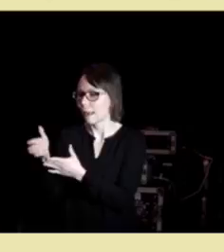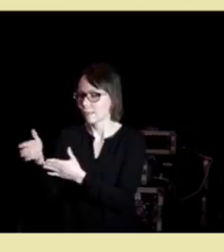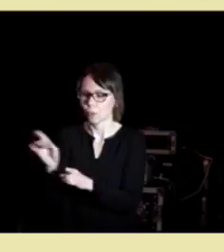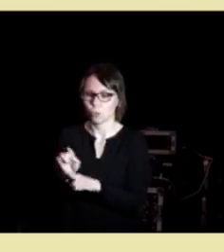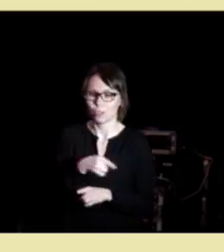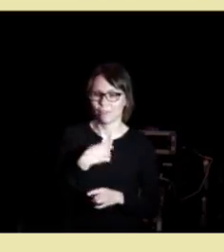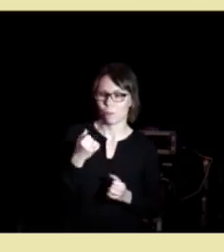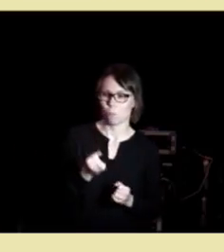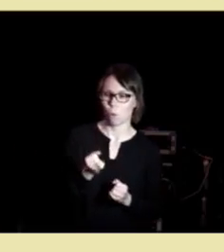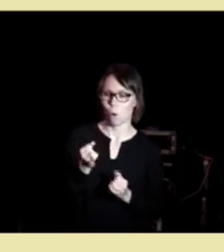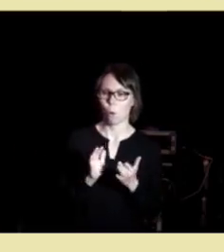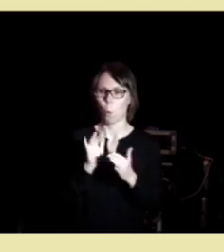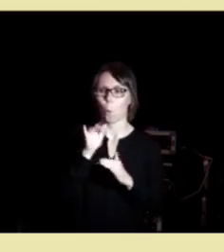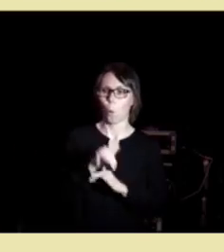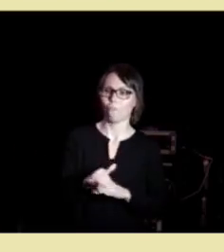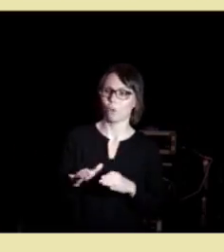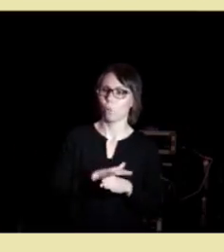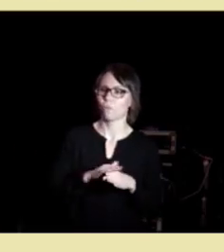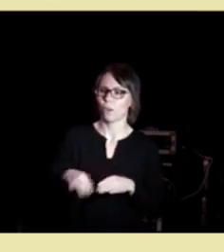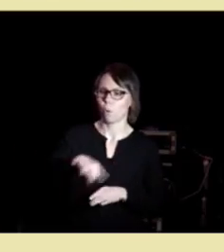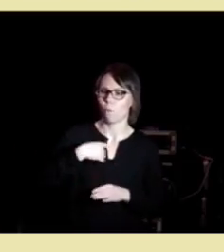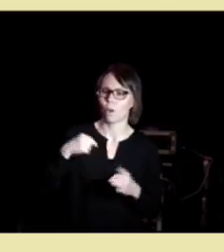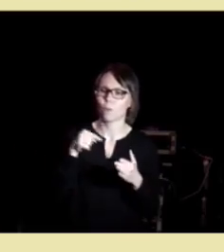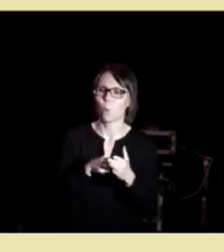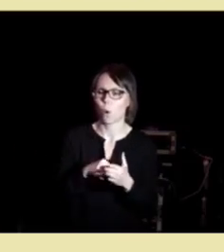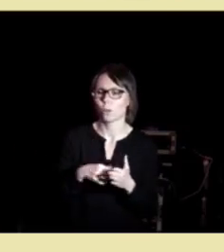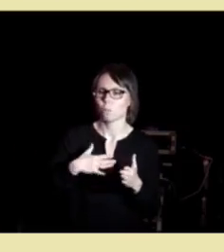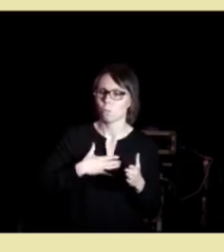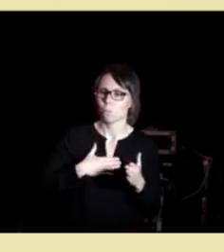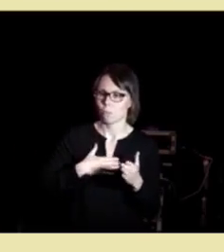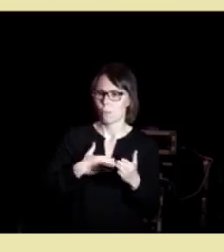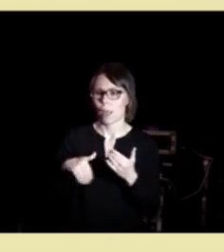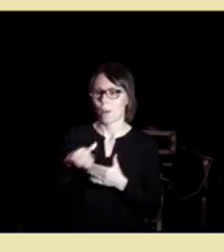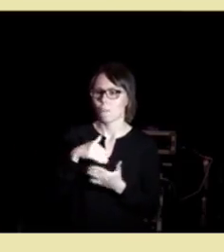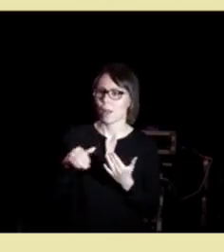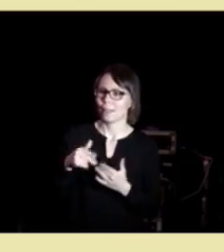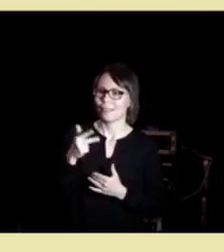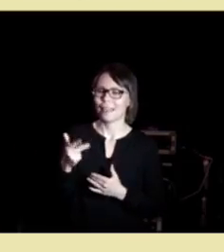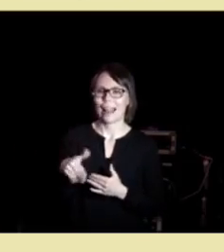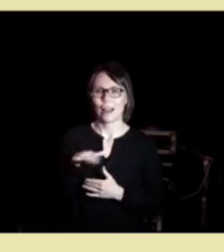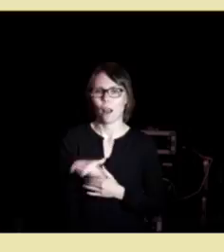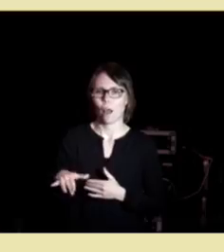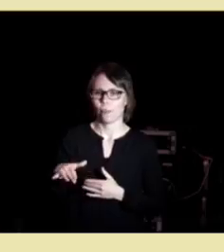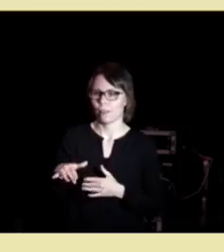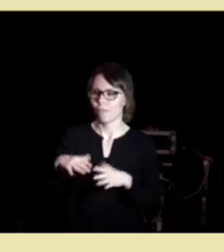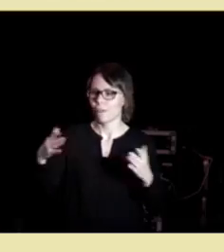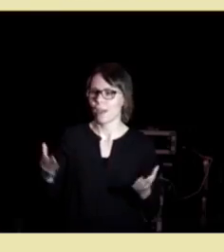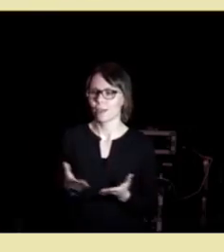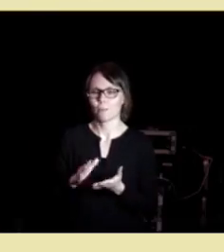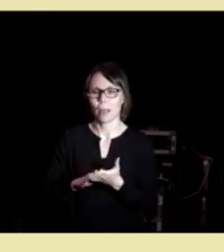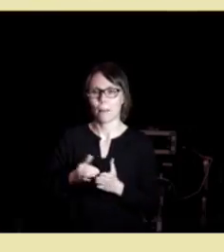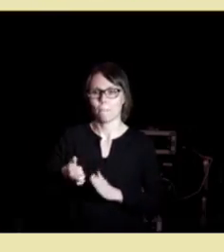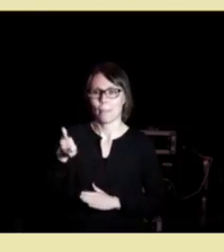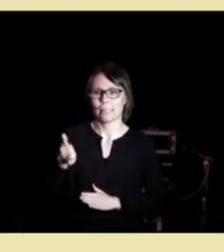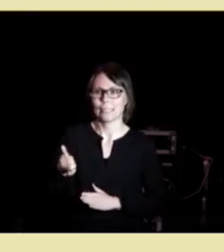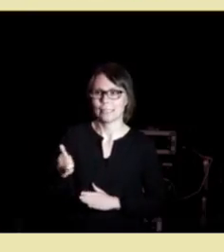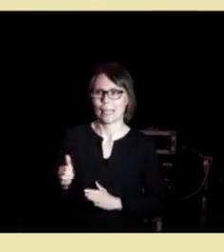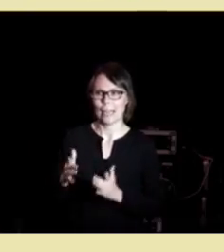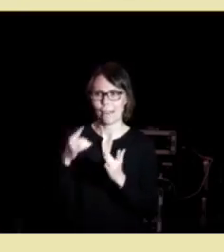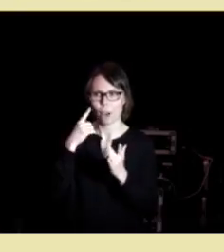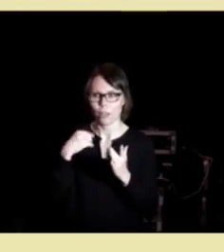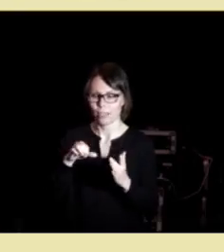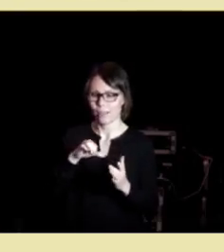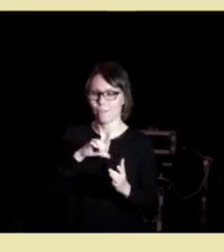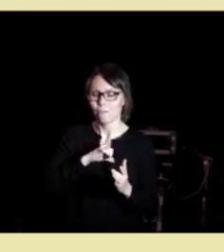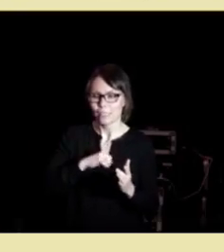at vi må overoppfylle på våre mål om å være blant de 3 land i verden med best levealder, hvis vi skal kunne lykkes med å